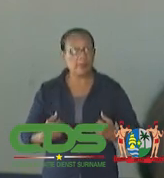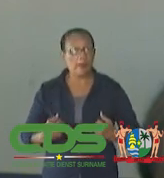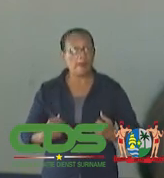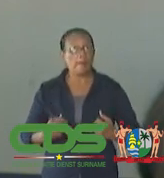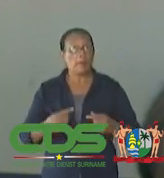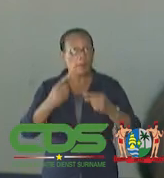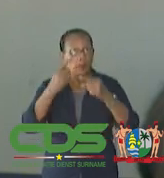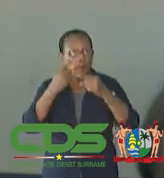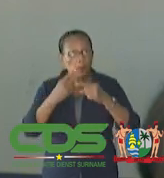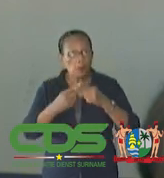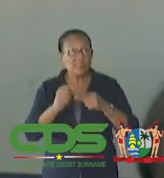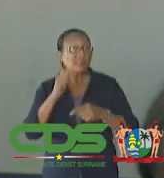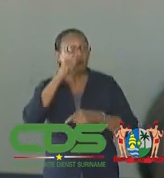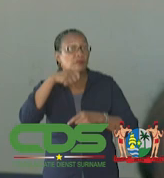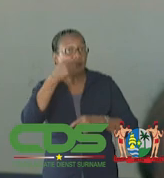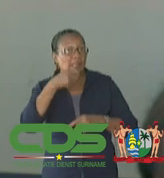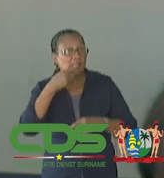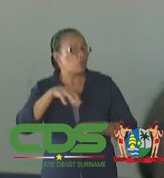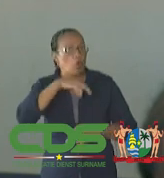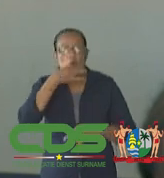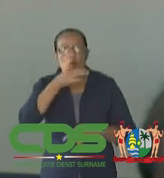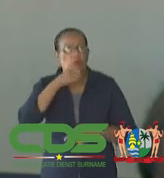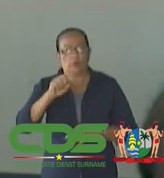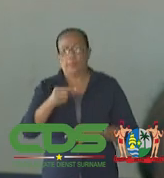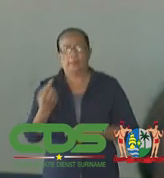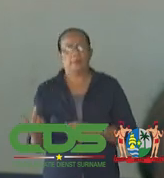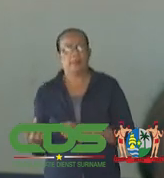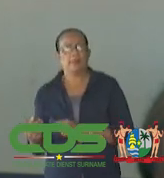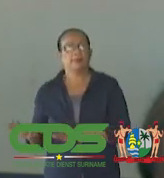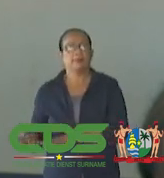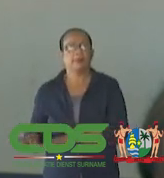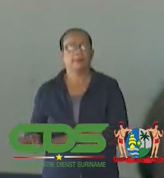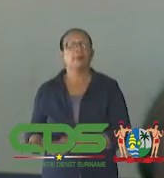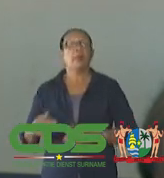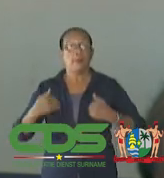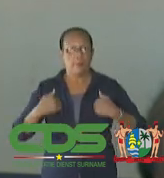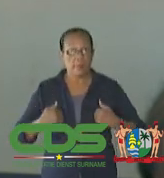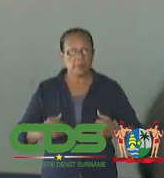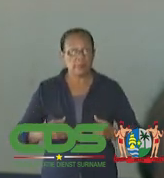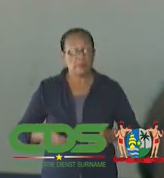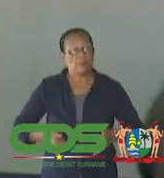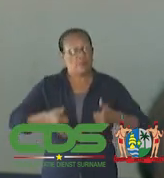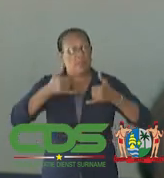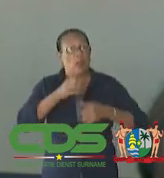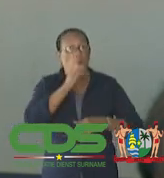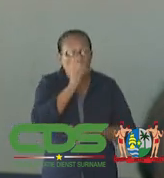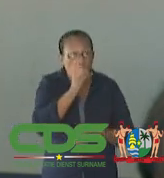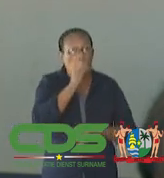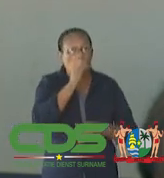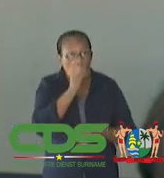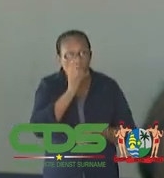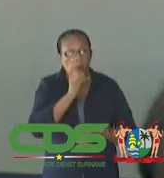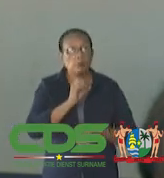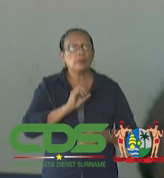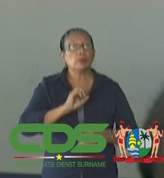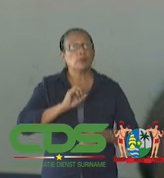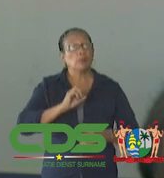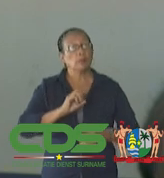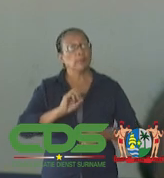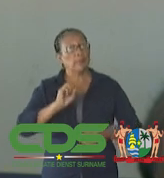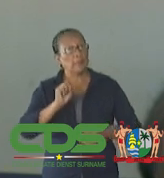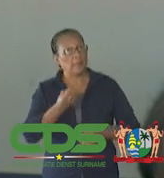meer verplicht in isolatie. Bij mensen die veel hoesten kan besloten worden dat ze